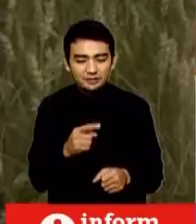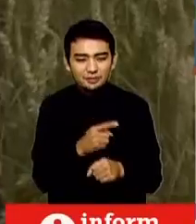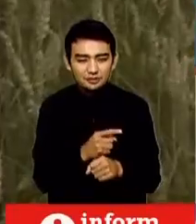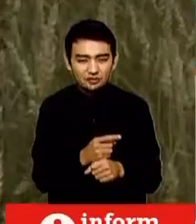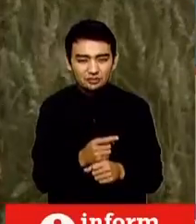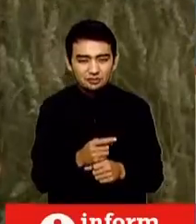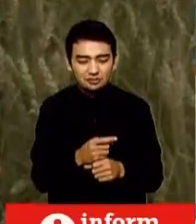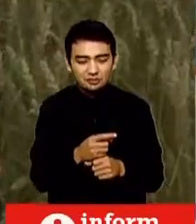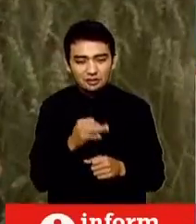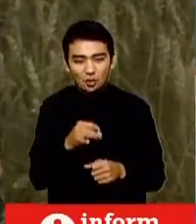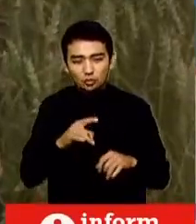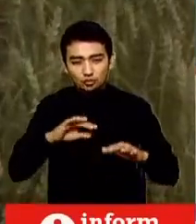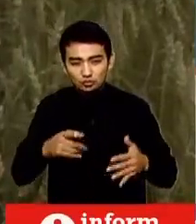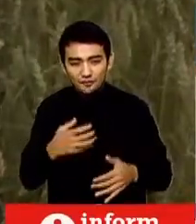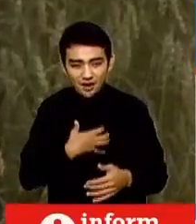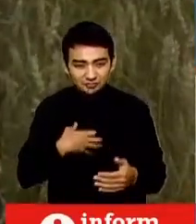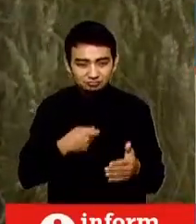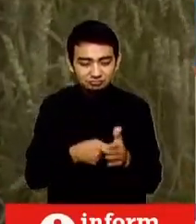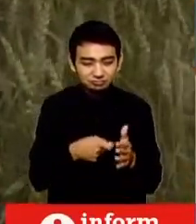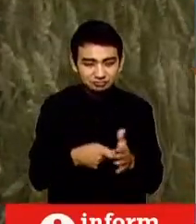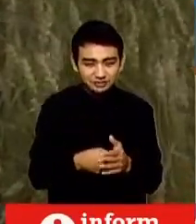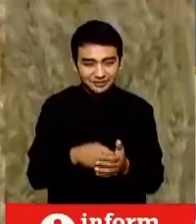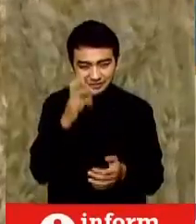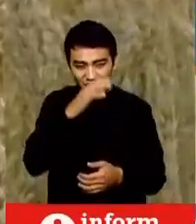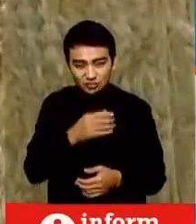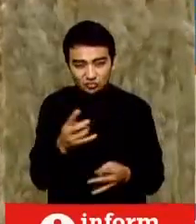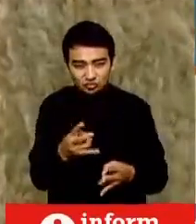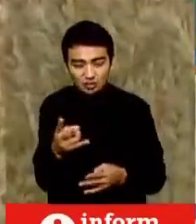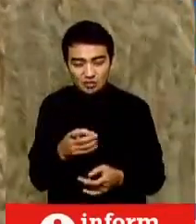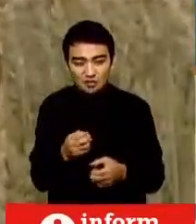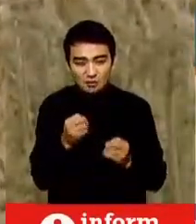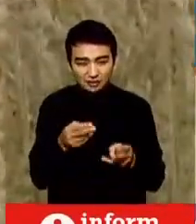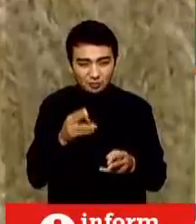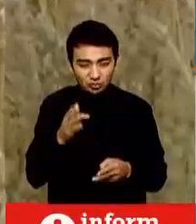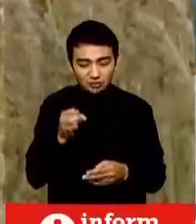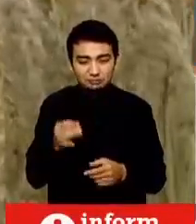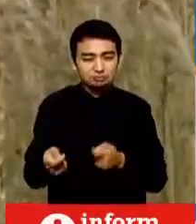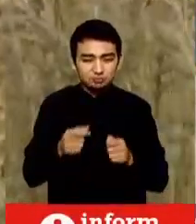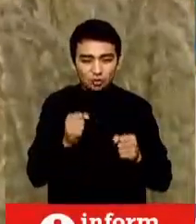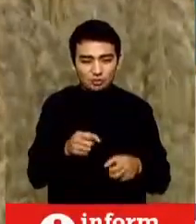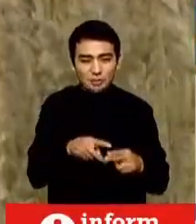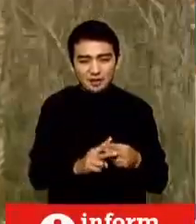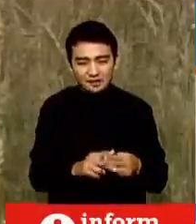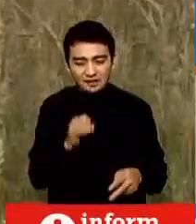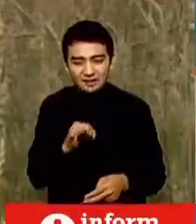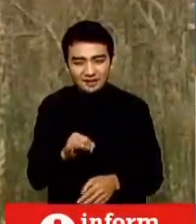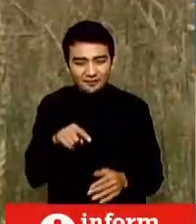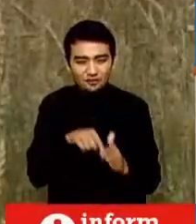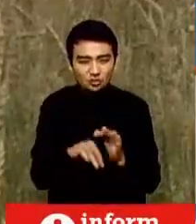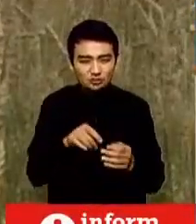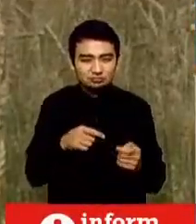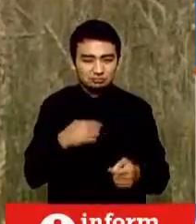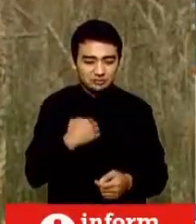в случае, если они необходимы для обеспечения безопасности страны. Запасов зерна, отмечают в ведомстве, достаточно для внутреннего